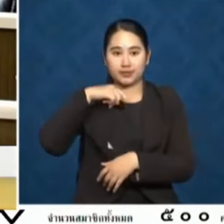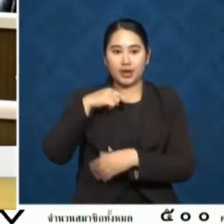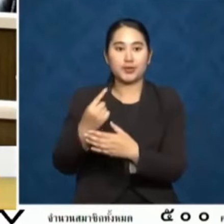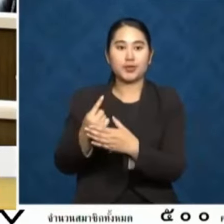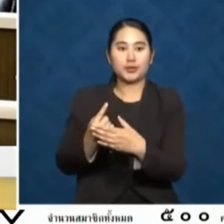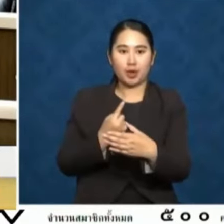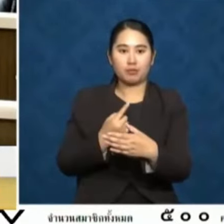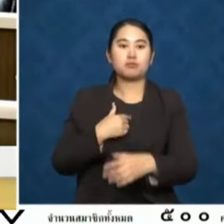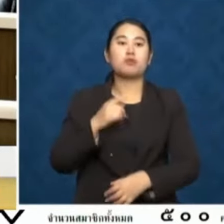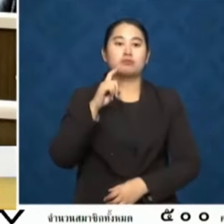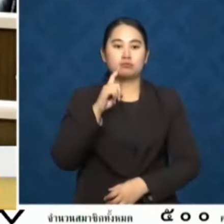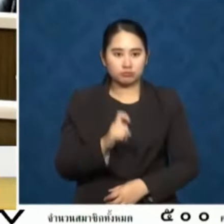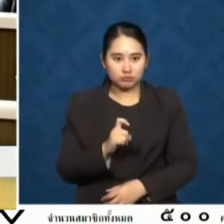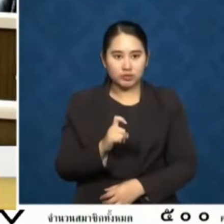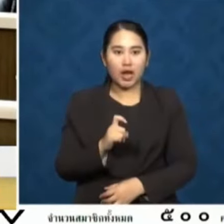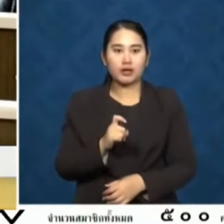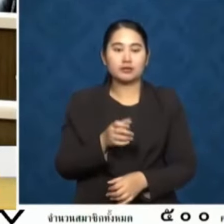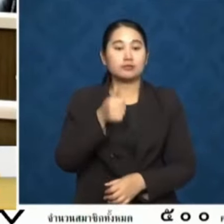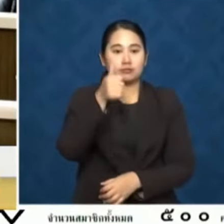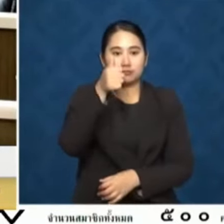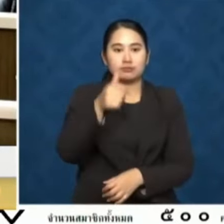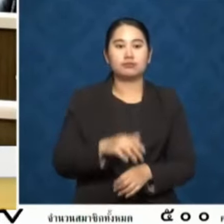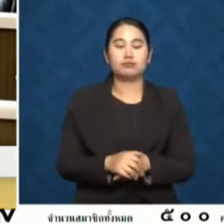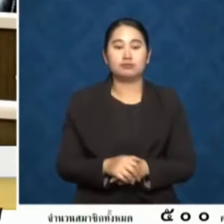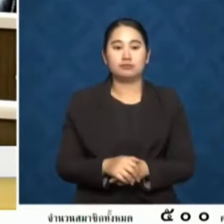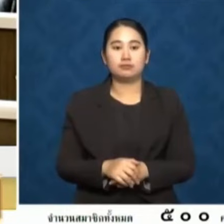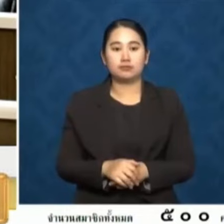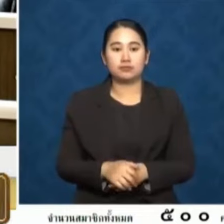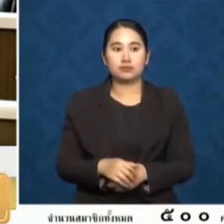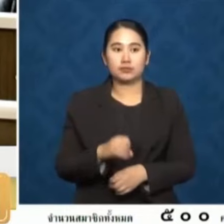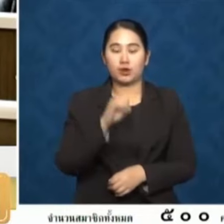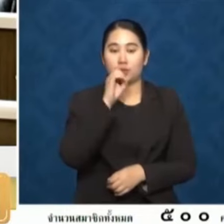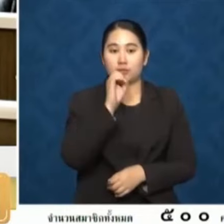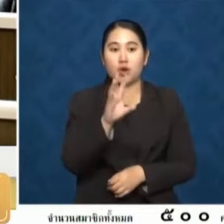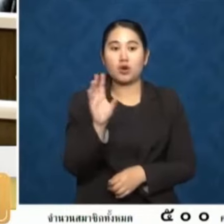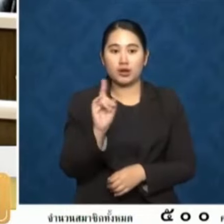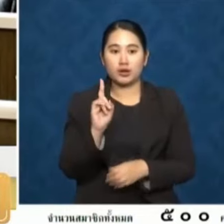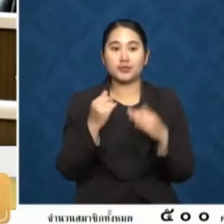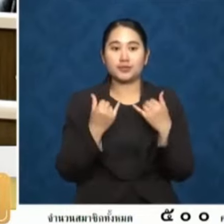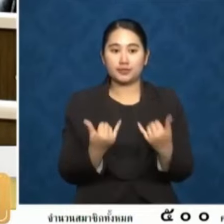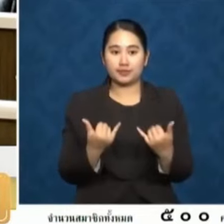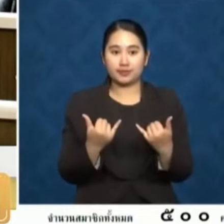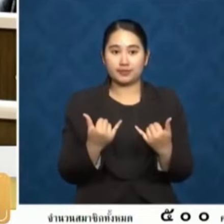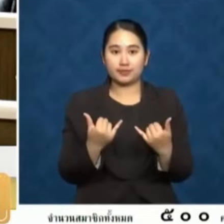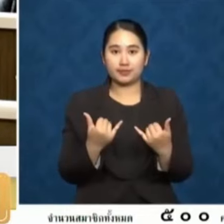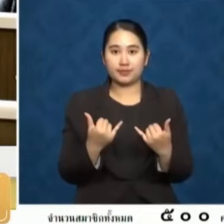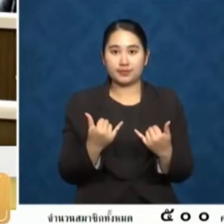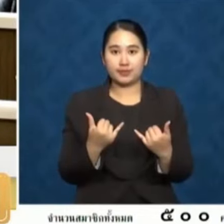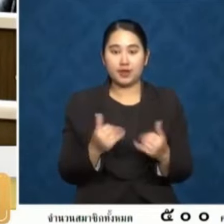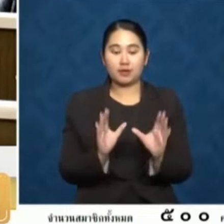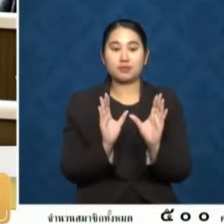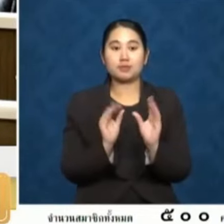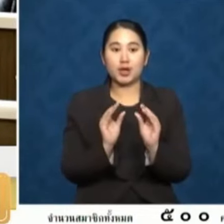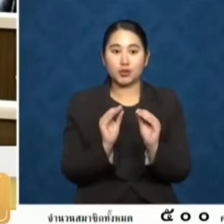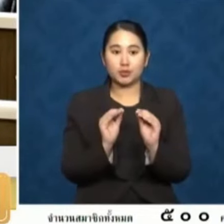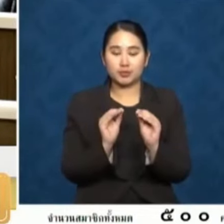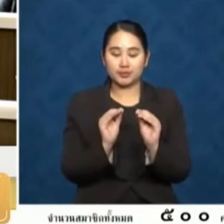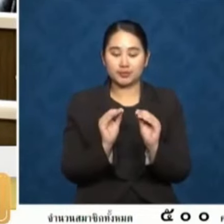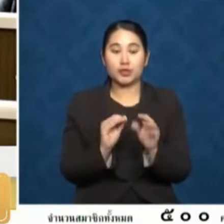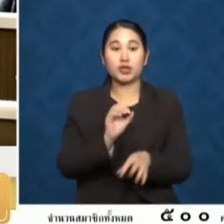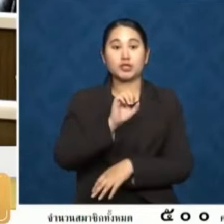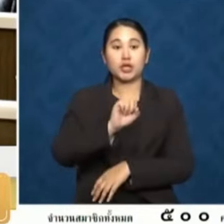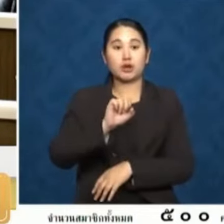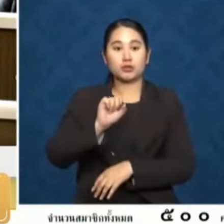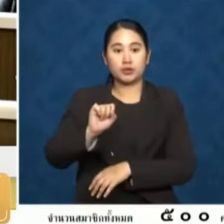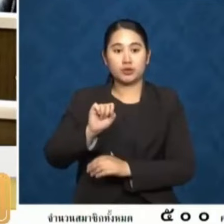มตายแทนท่านได้เพราะงั้นขอท่านประธานที่เคารพครับวันนี้ขอให้การประชุมสภาเนี่ยไปใน